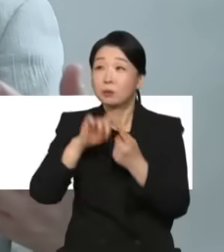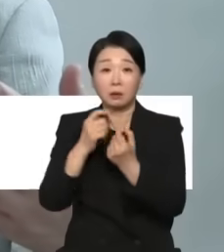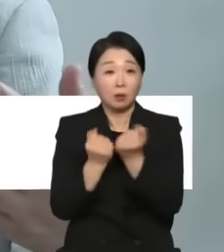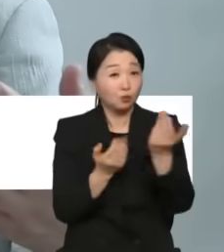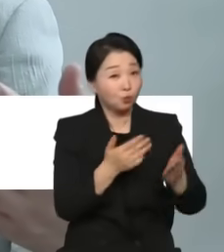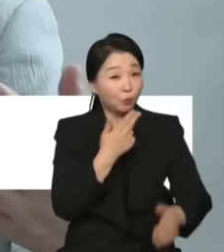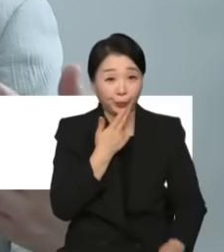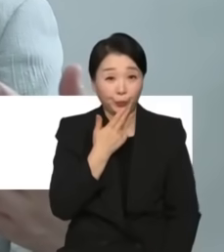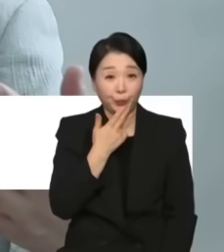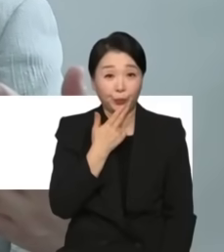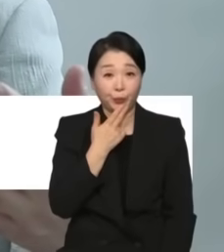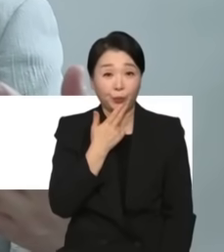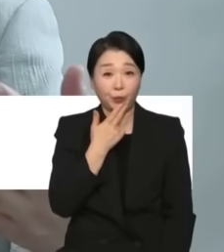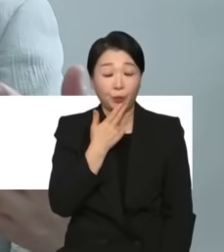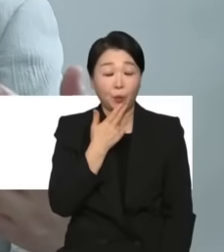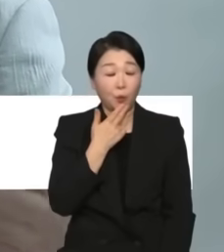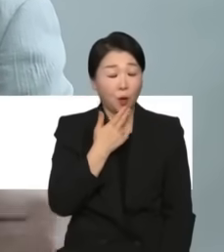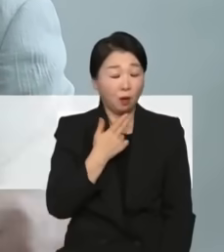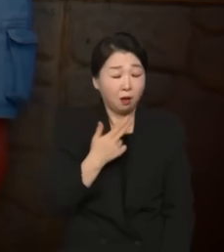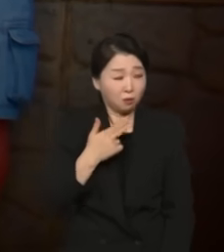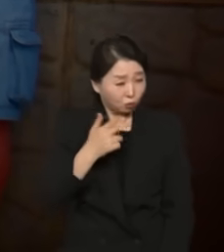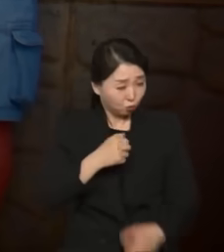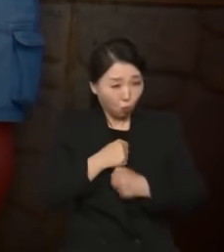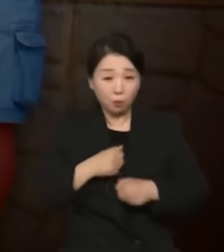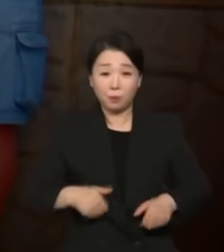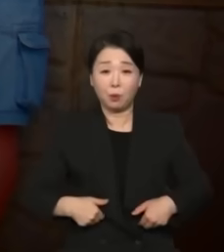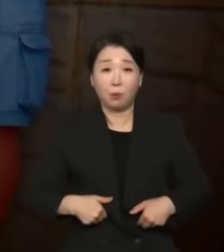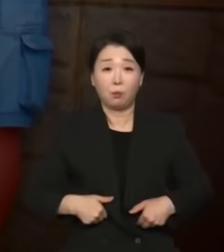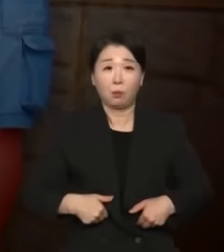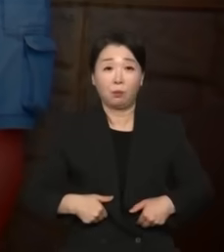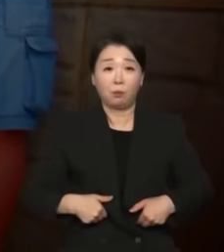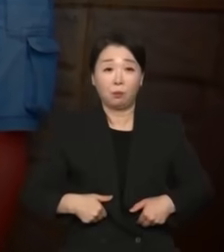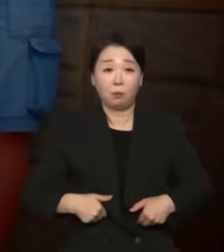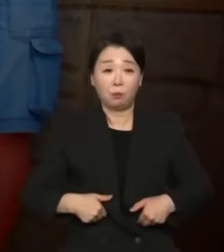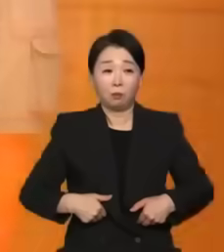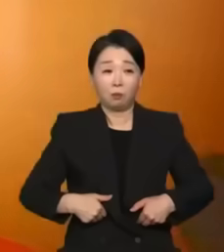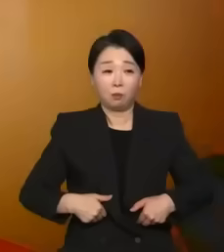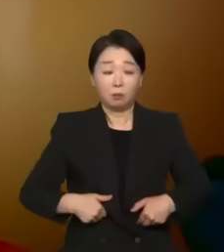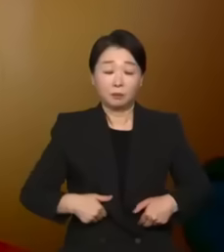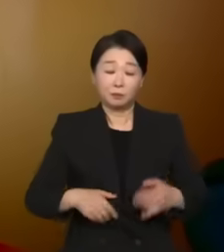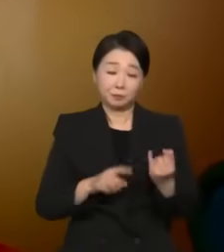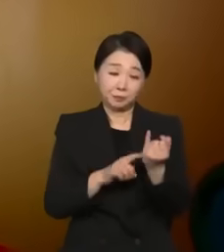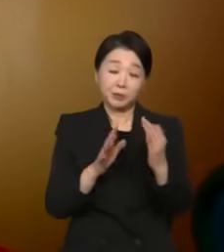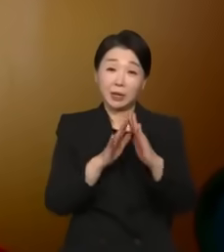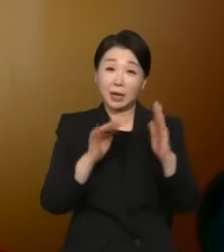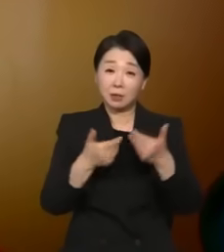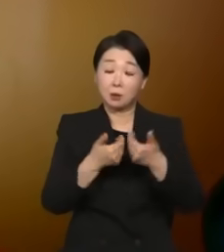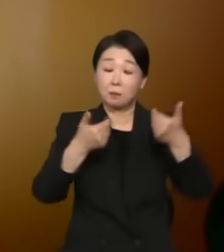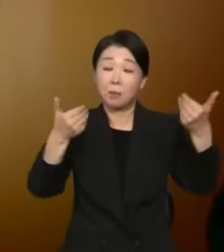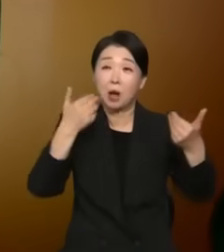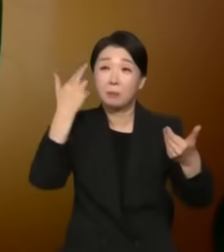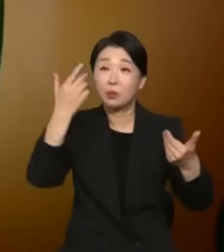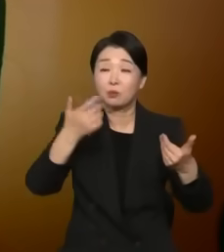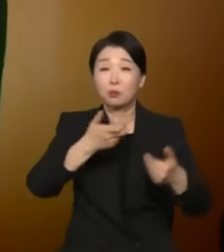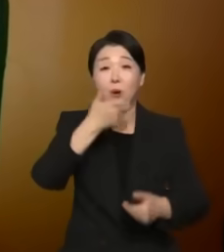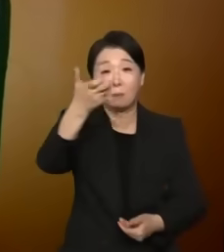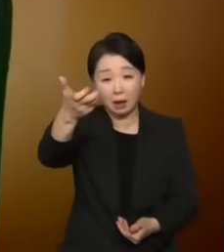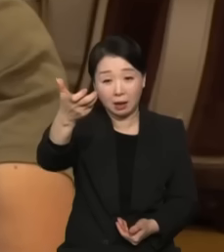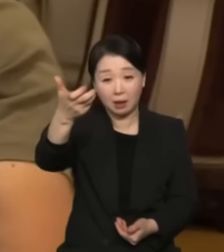되는 거예요. 금기사항이고. 이들은 김 씨를 가족과 떨어져 미국으로 거주지를 옮기게 한